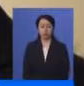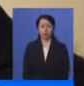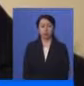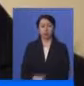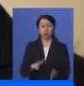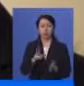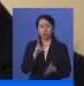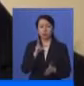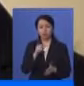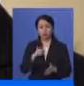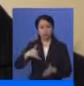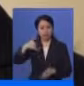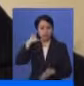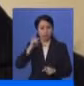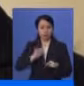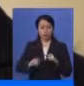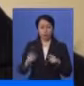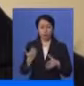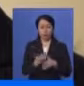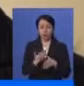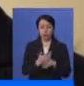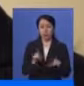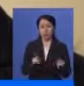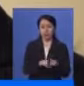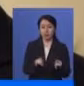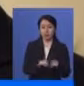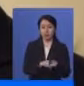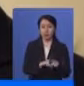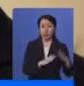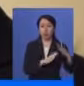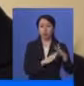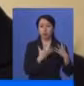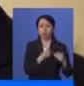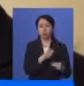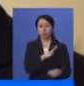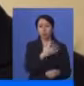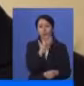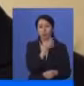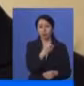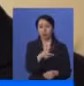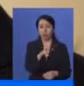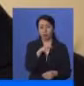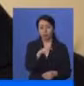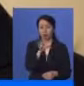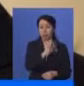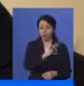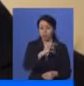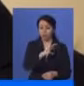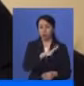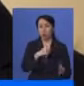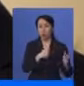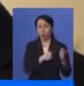скорой помощи у нас в сравнении с пиковым днем, который был 5 июля, в тот момент у нас доходило до